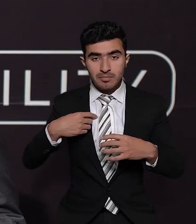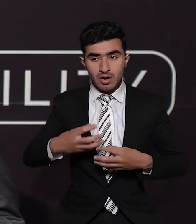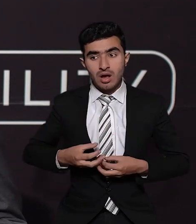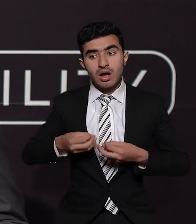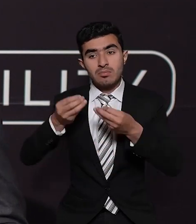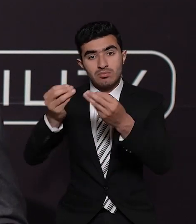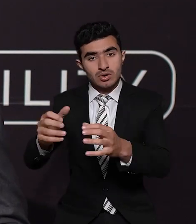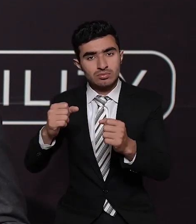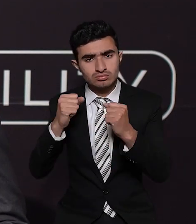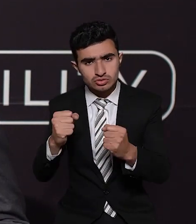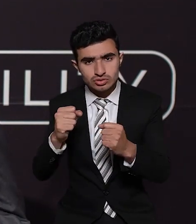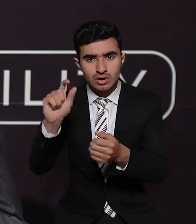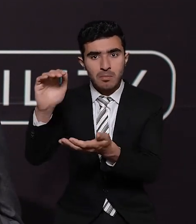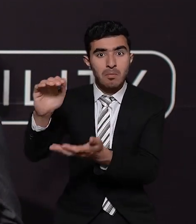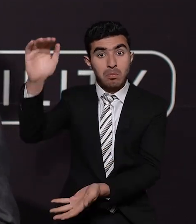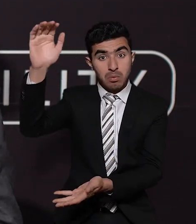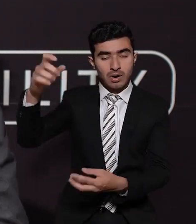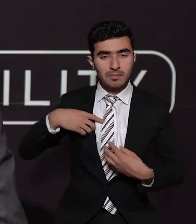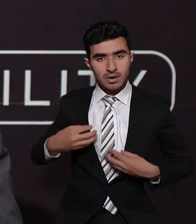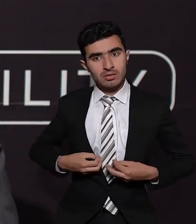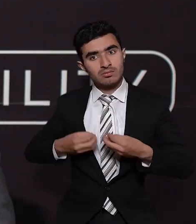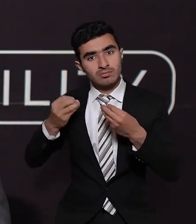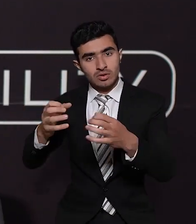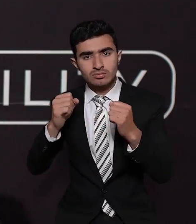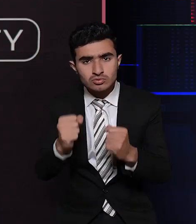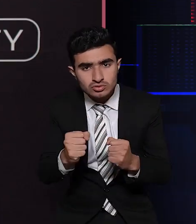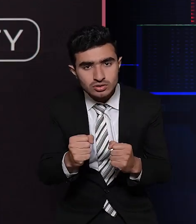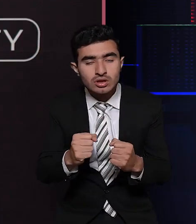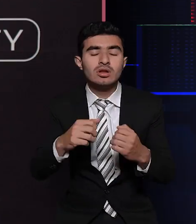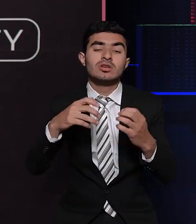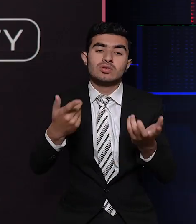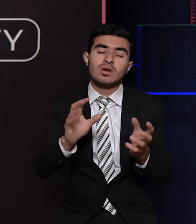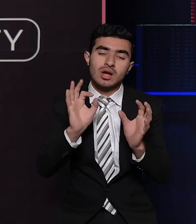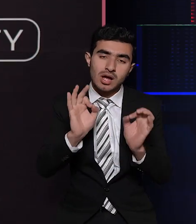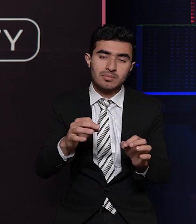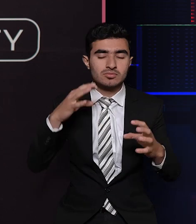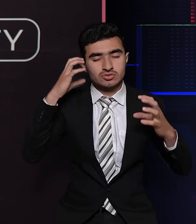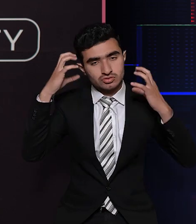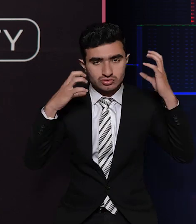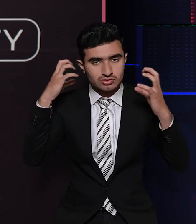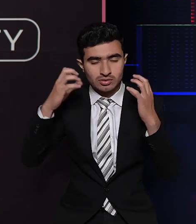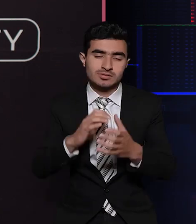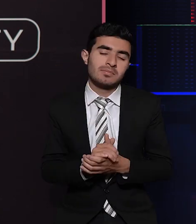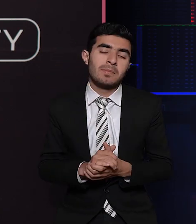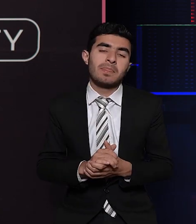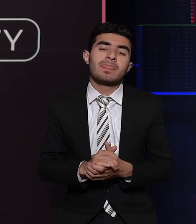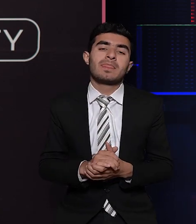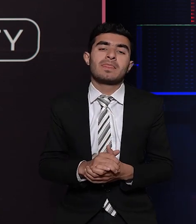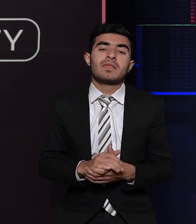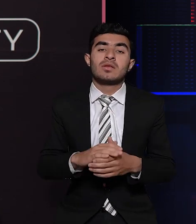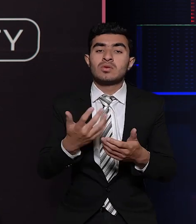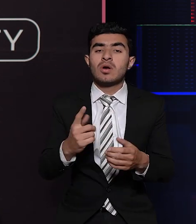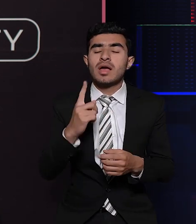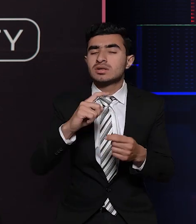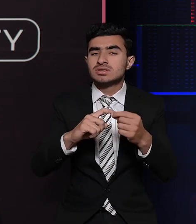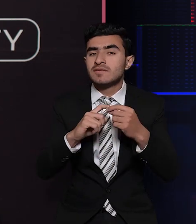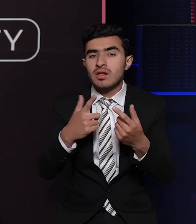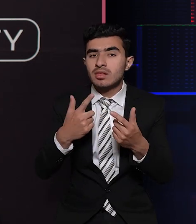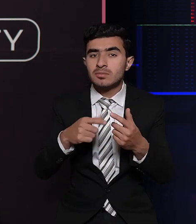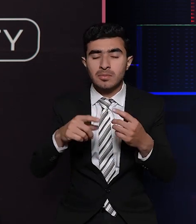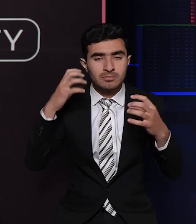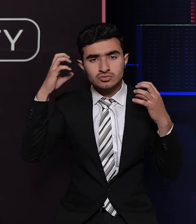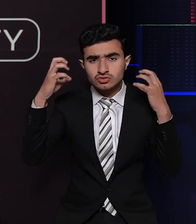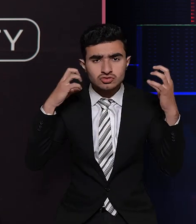ہم سے ڈیمانڈ کر رہا ہے، تو ہمیں سٹریس ہو جاتا ہے۔ اب پھر ایک سوال یہاں پہ اٹھتا ہے کہ سٹریس کو